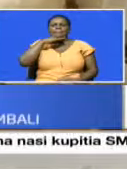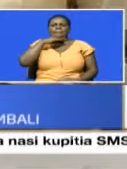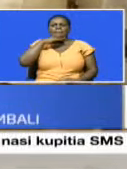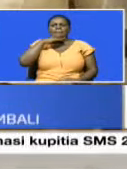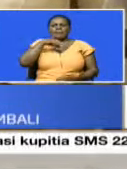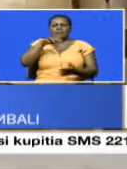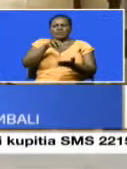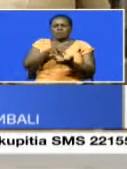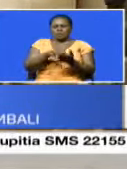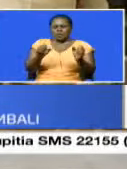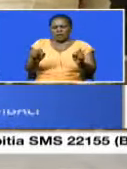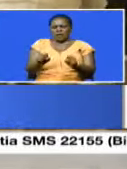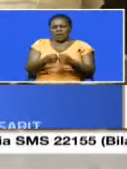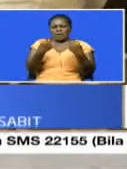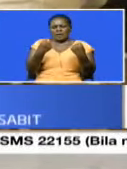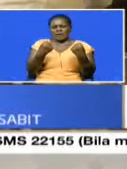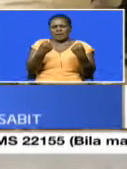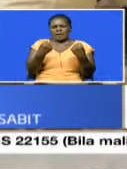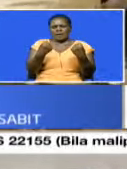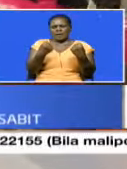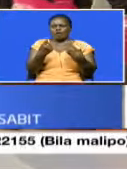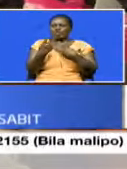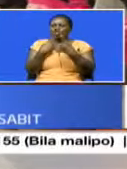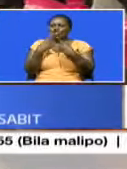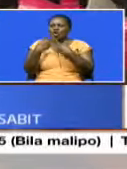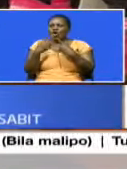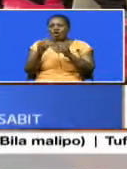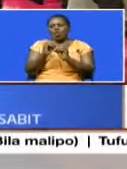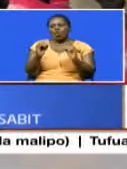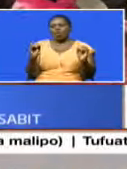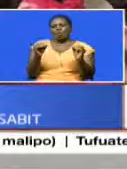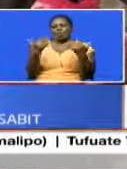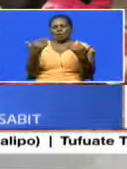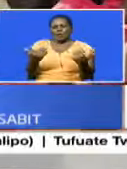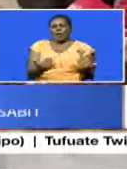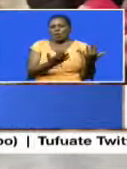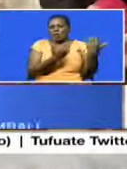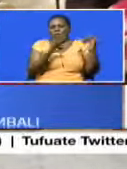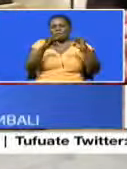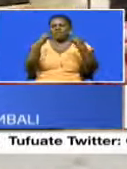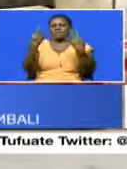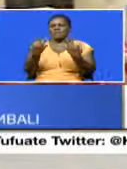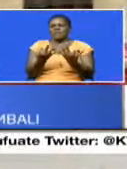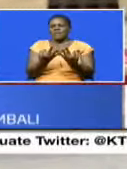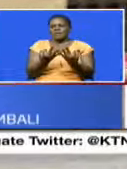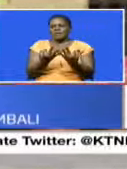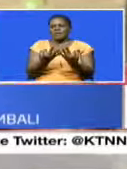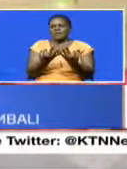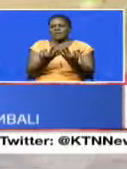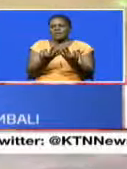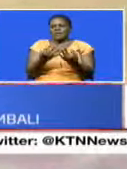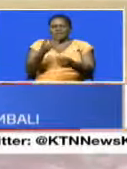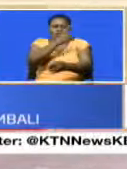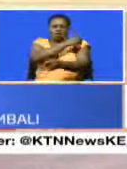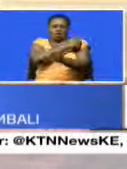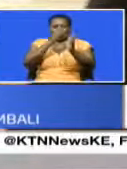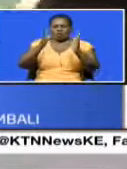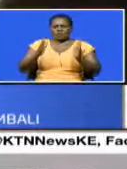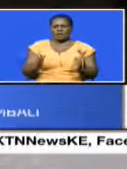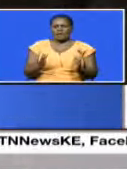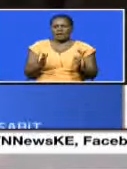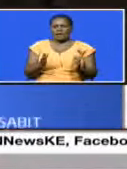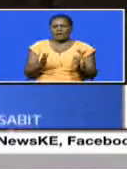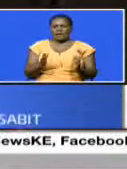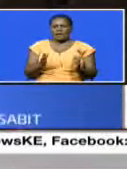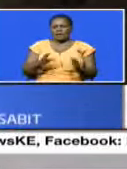Hali hiyo ilifuatiwa na kupoteza uwezo wa kuongea. Na sasa matumaini ya familia yake ni kwamba madaktari katika hospitali ya